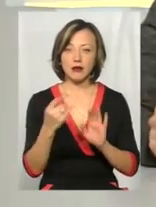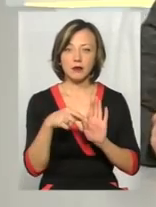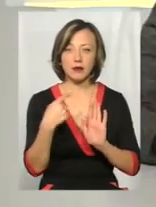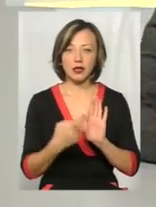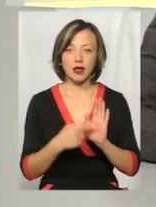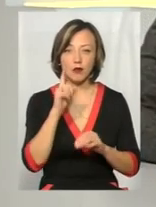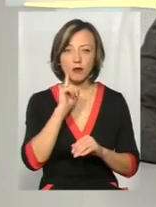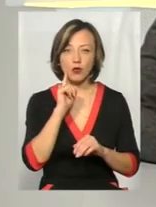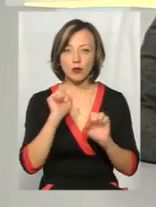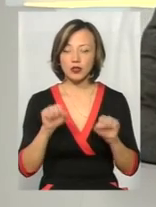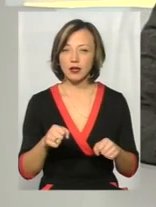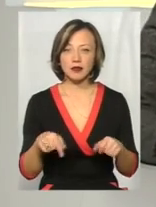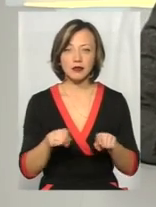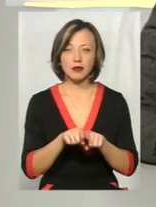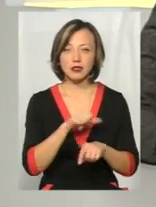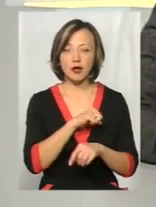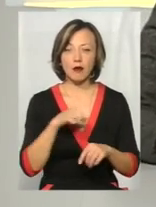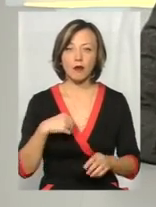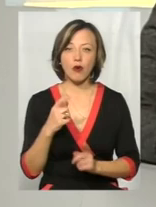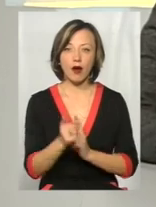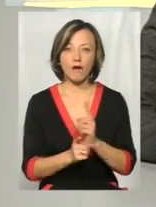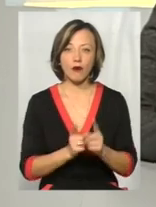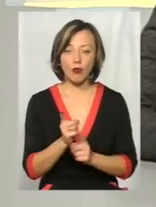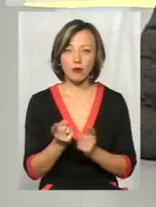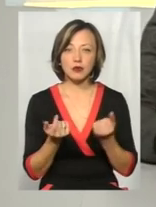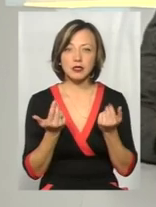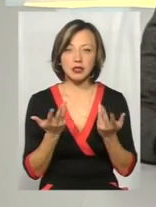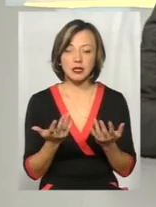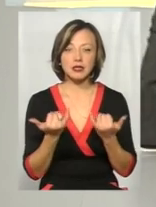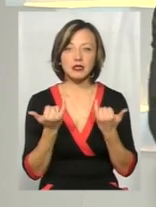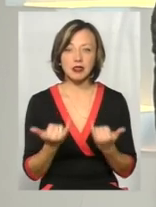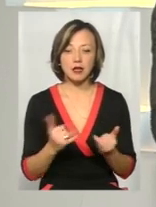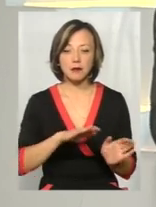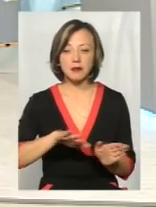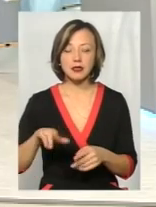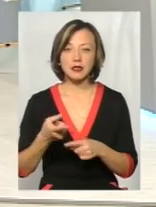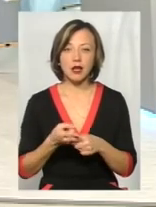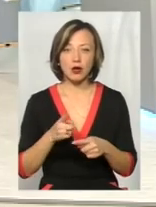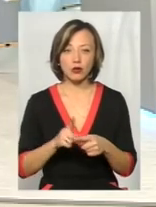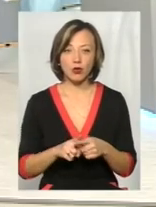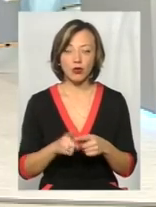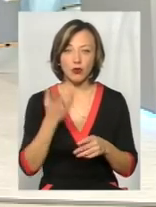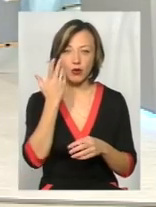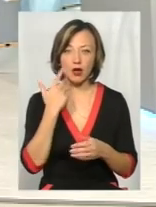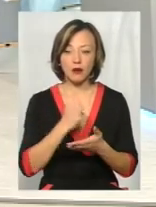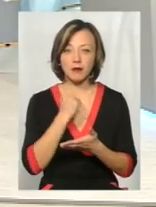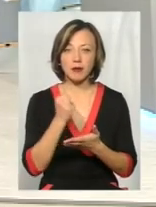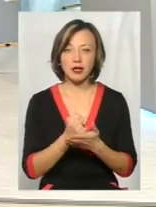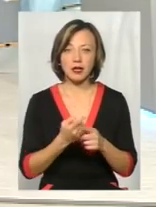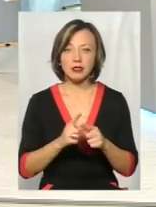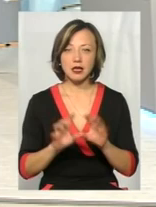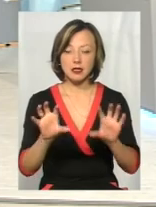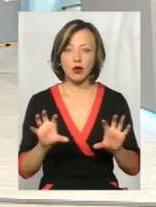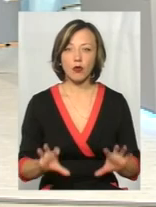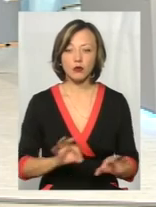поки що, можливо, не стільки про саму реформу, а скільки зараз, після того, як прийняти цей